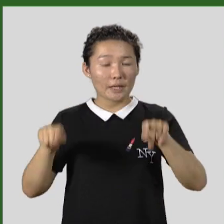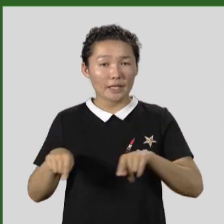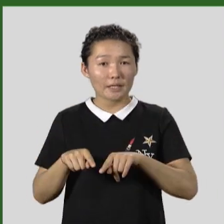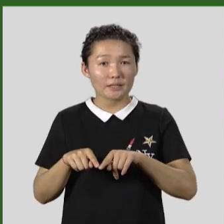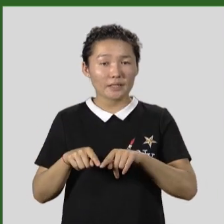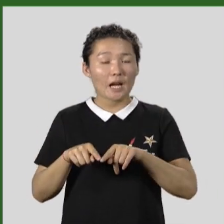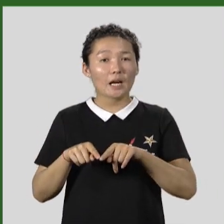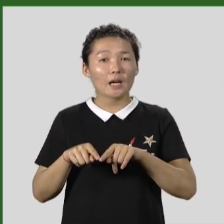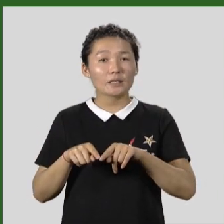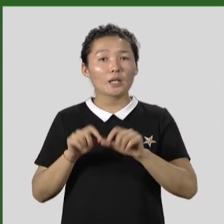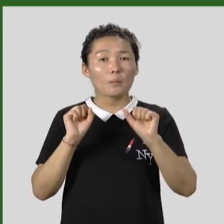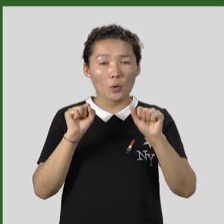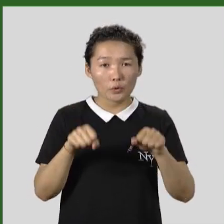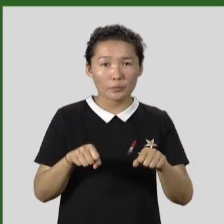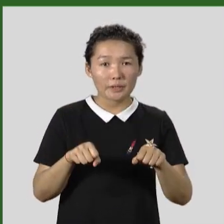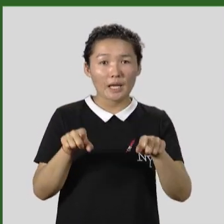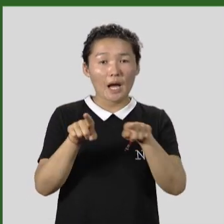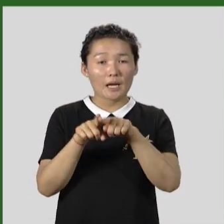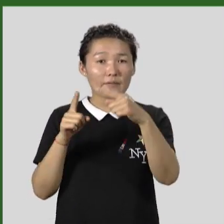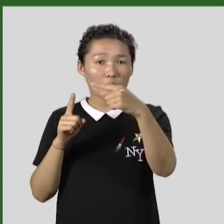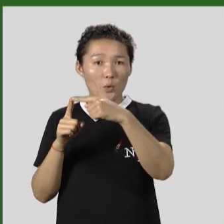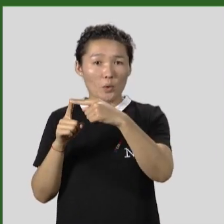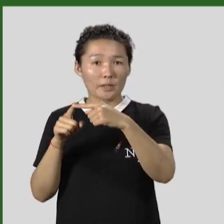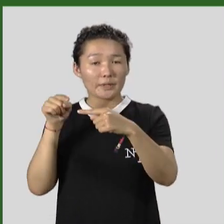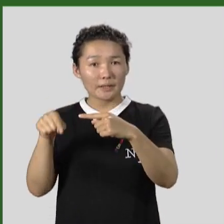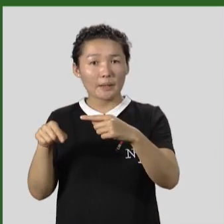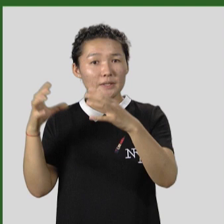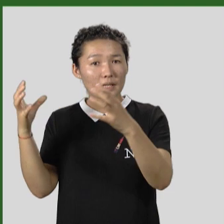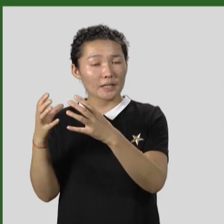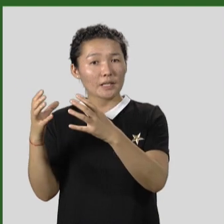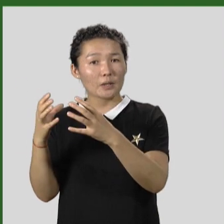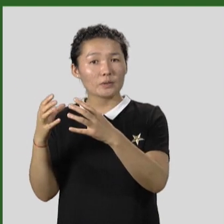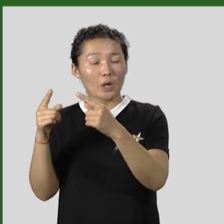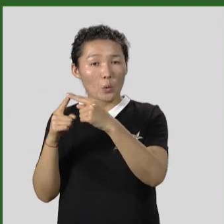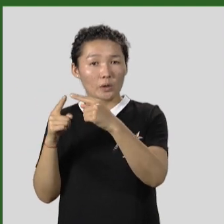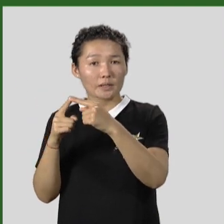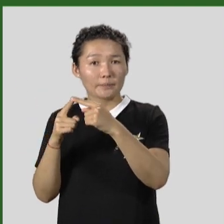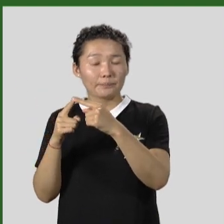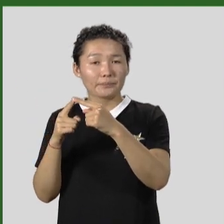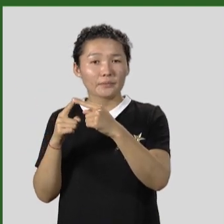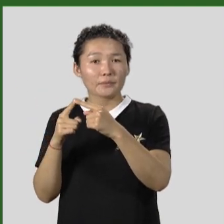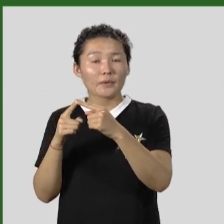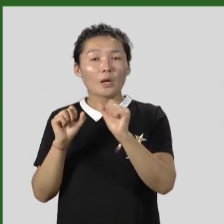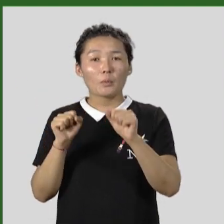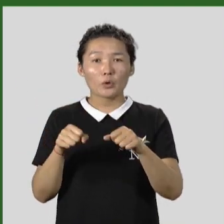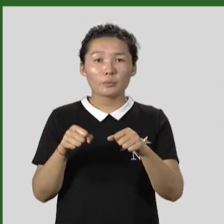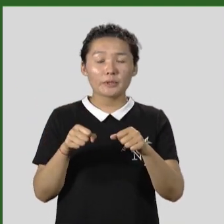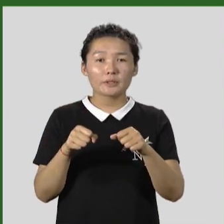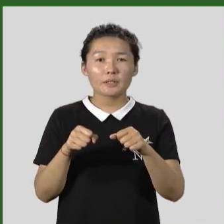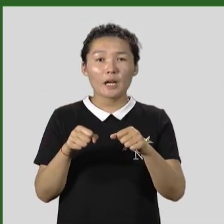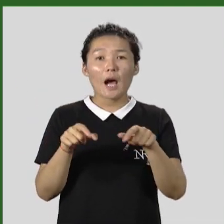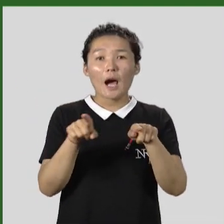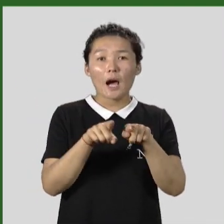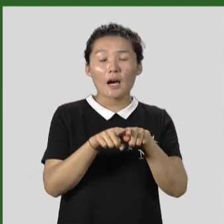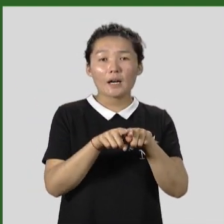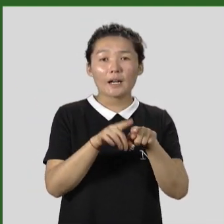быть равноугольными, где сохраняются углы, равновеликими, где сохраняются величины